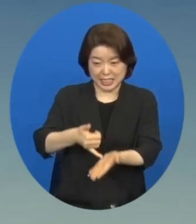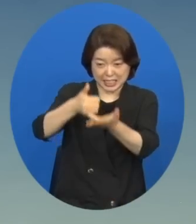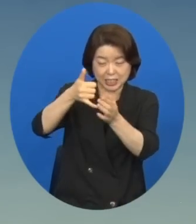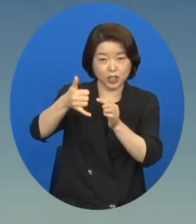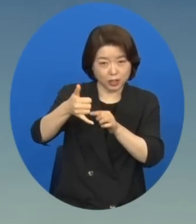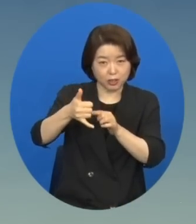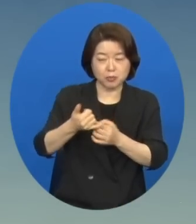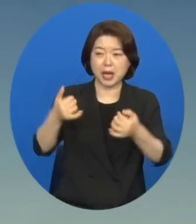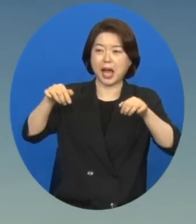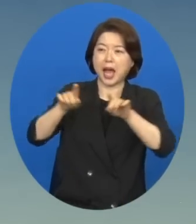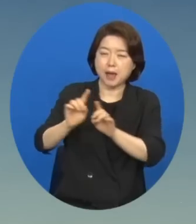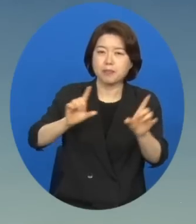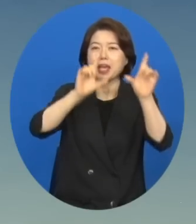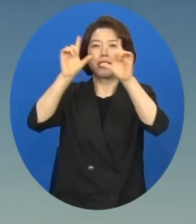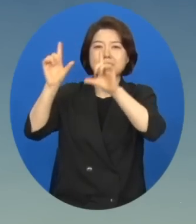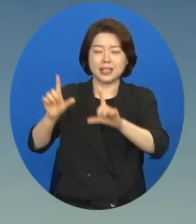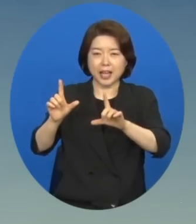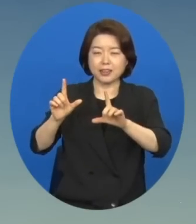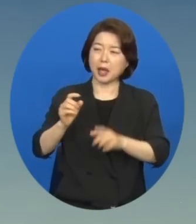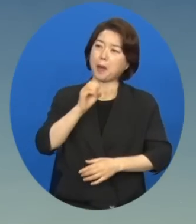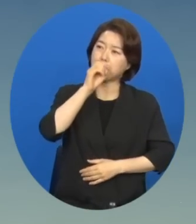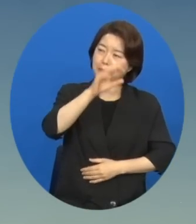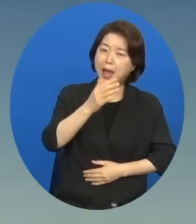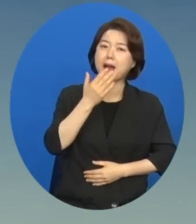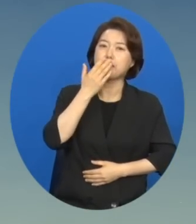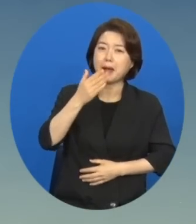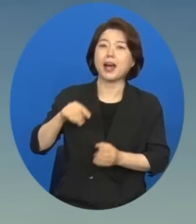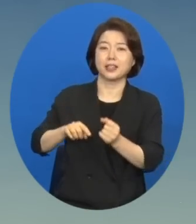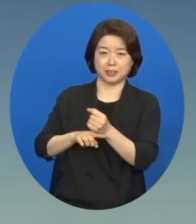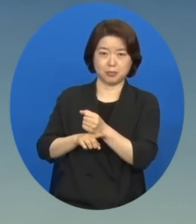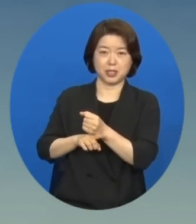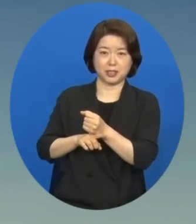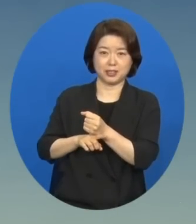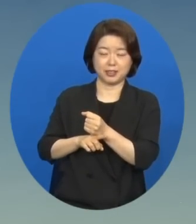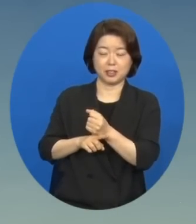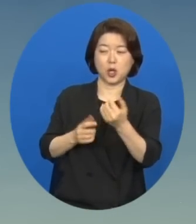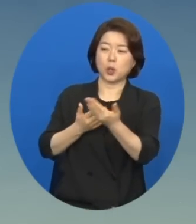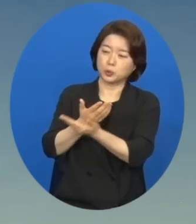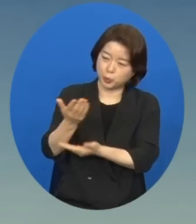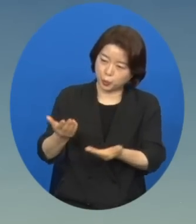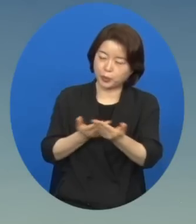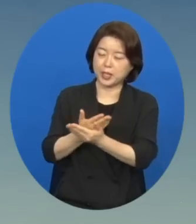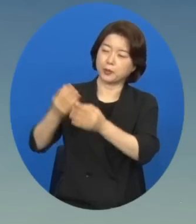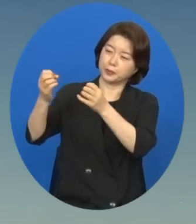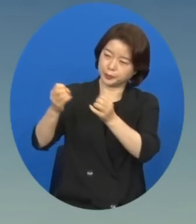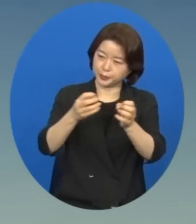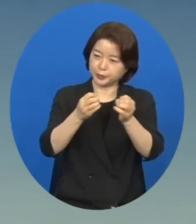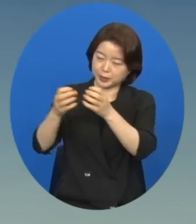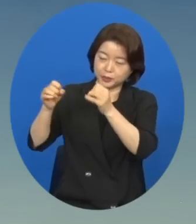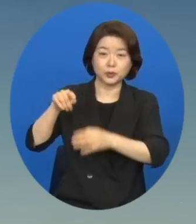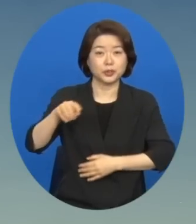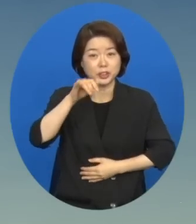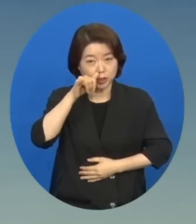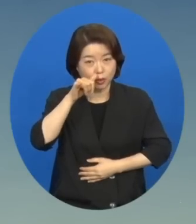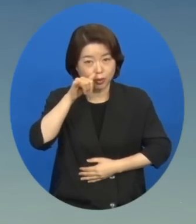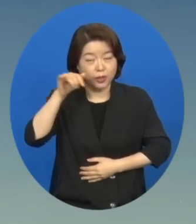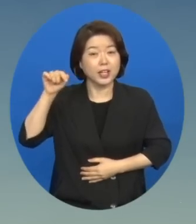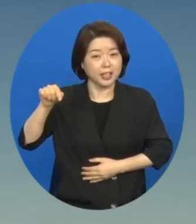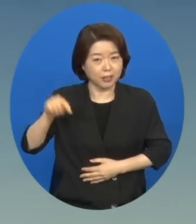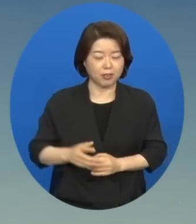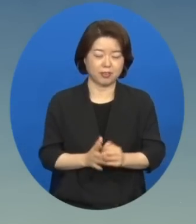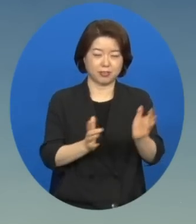수 있는 걸 의미하는 거예요. 교제하고 상대할 수 있고 대화할 수 있고. 그러니까